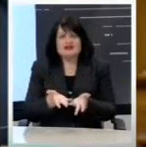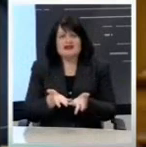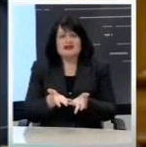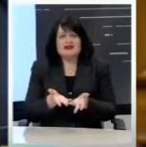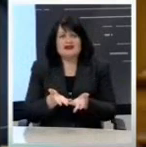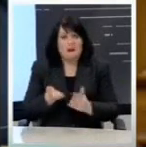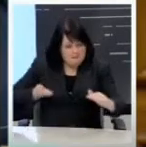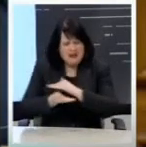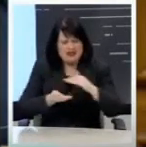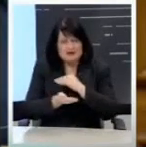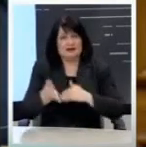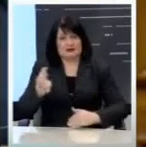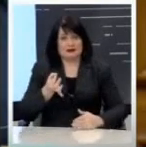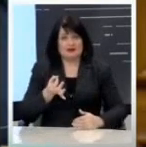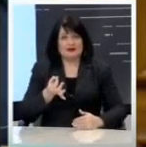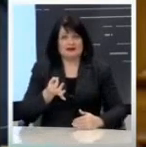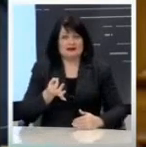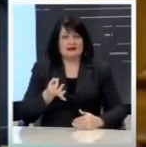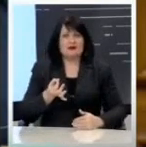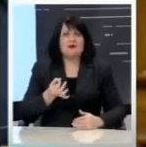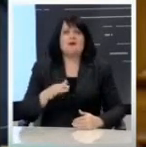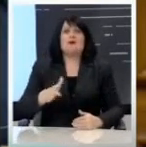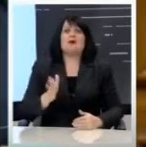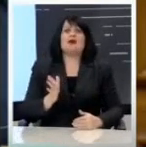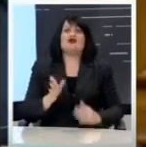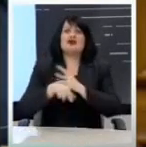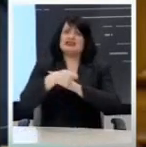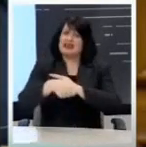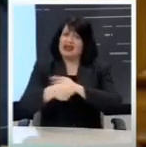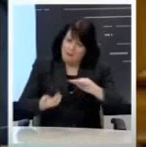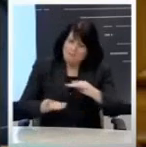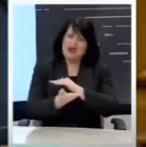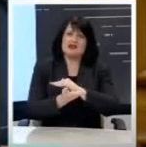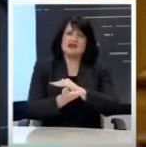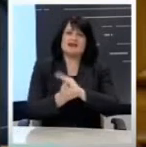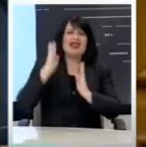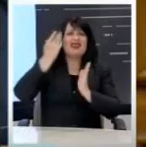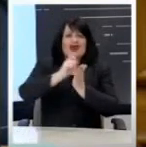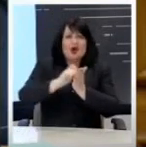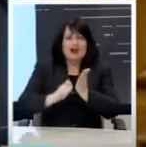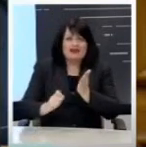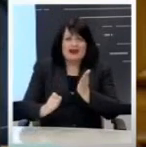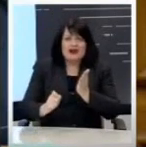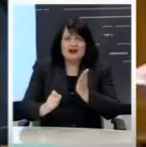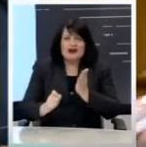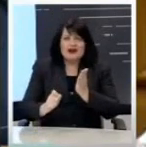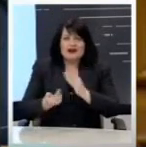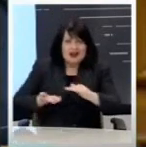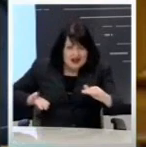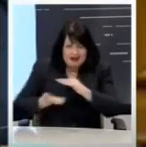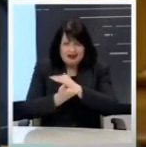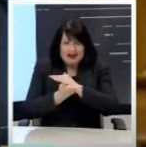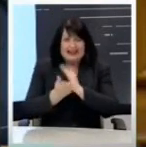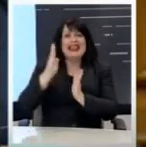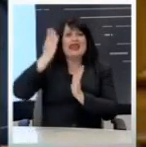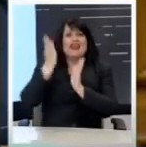και μηνύσεις. Σε λίγο μπορεί να κάνετε μηνύσεις και στον εισαγγελέα που έφτιαξε τη δικογραφία. Θα μηνύσετε και την ίδια τη δικογραφία εσείς